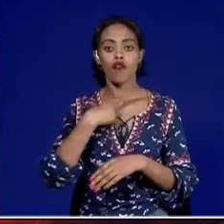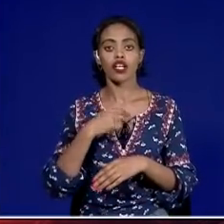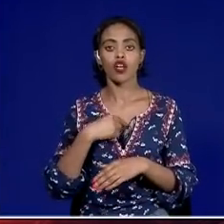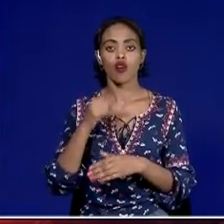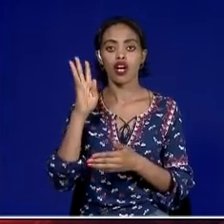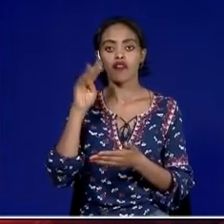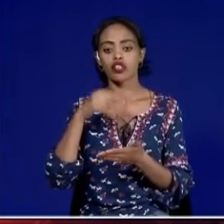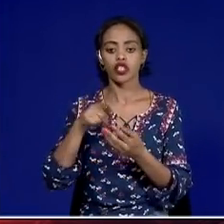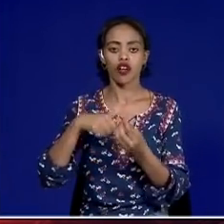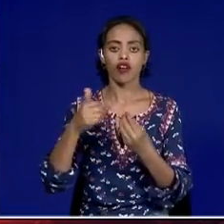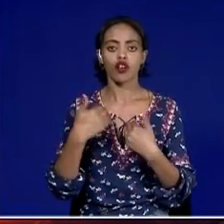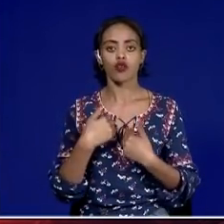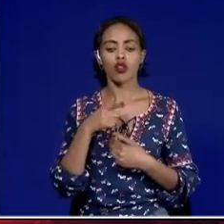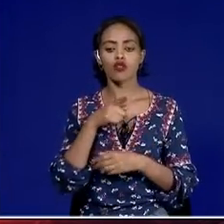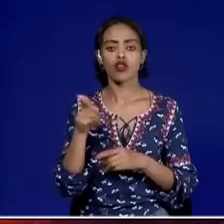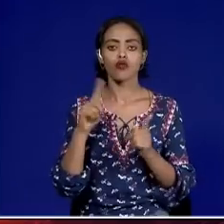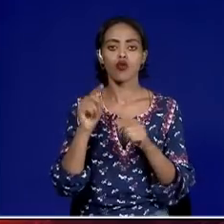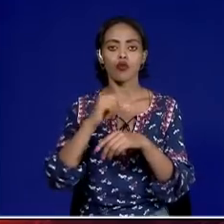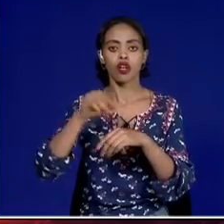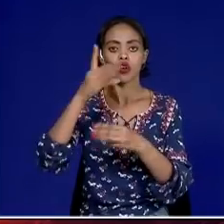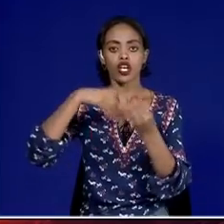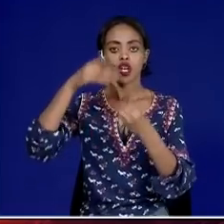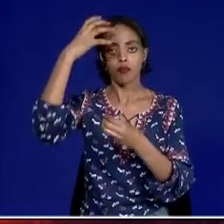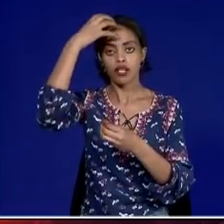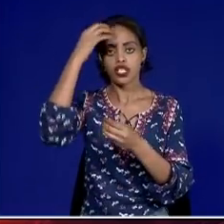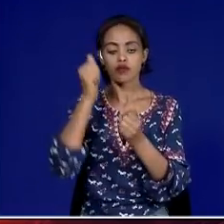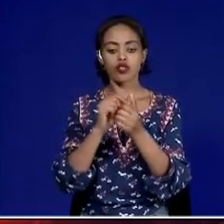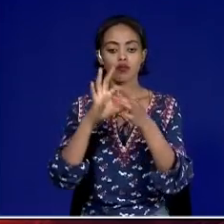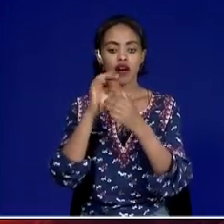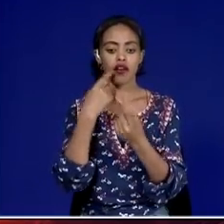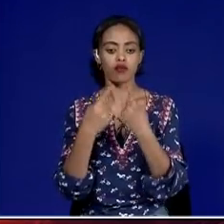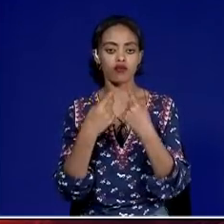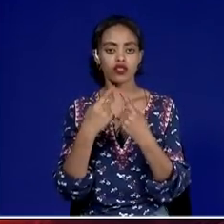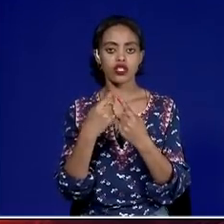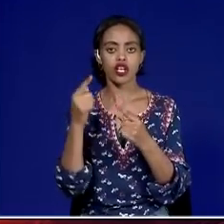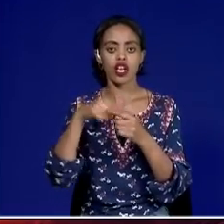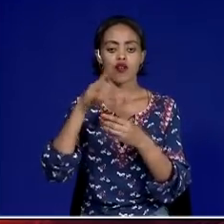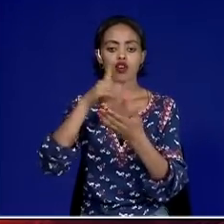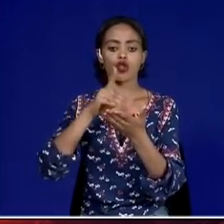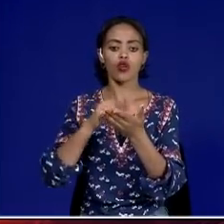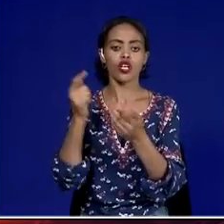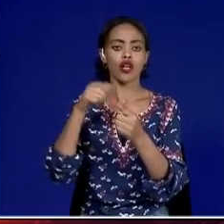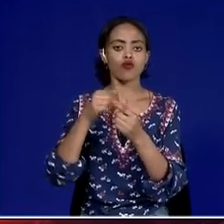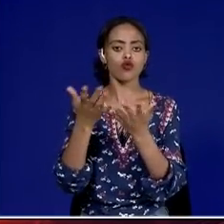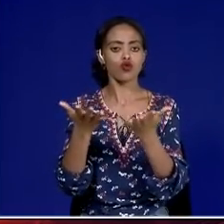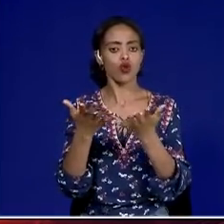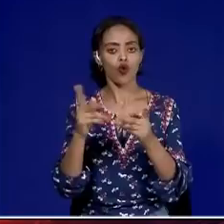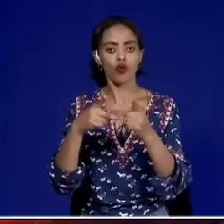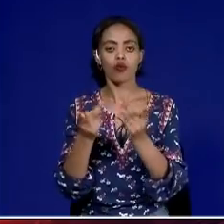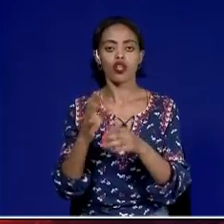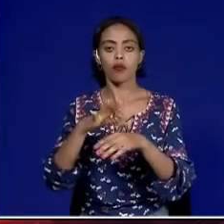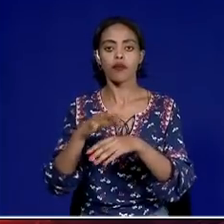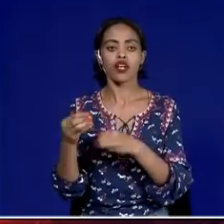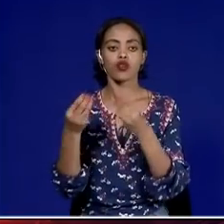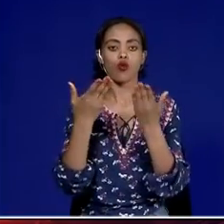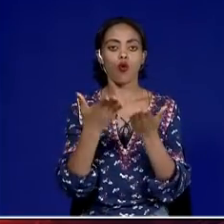عتشحن قلن زخون أبالات اللونا زياتون بيراو خلا مقصد قرأي مسمحور بمزر ننناب كتموم ننناب زمرات وحزون مريت كواهو